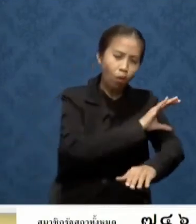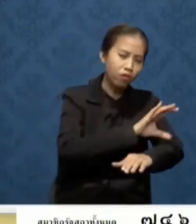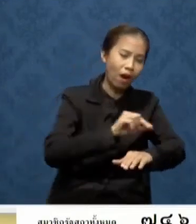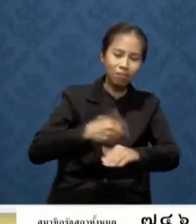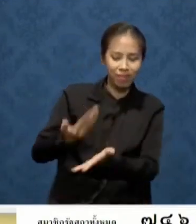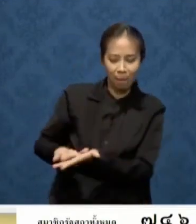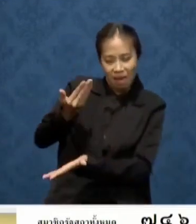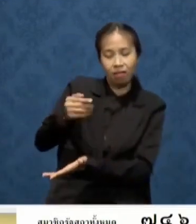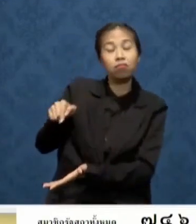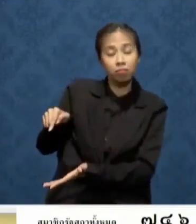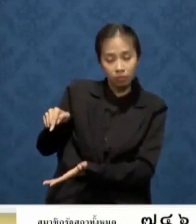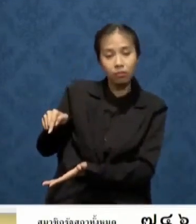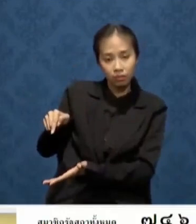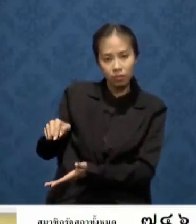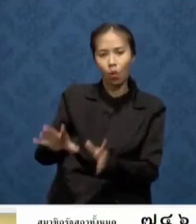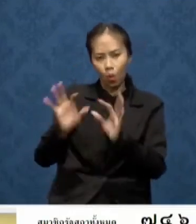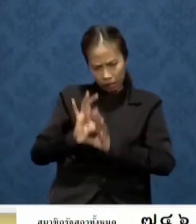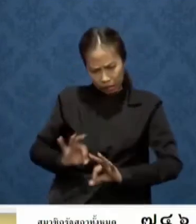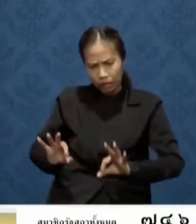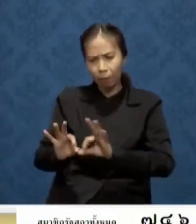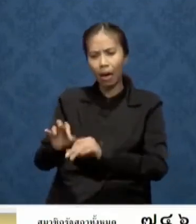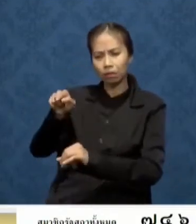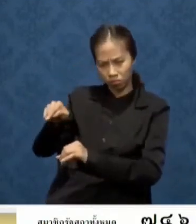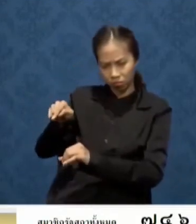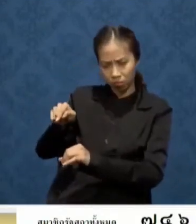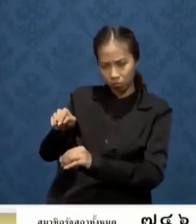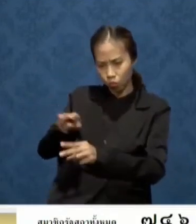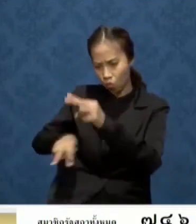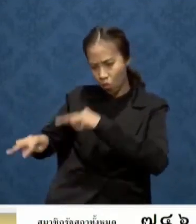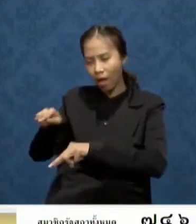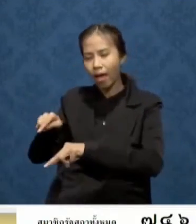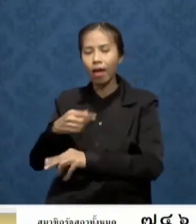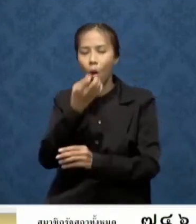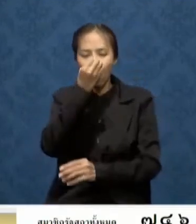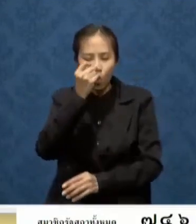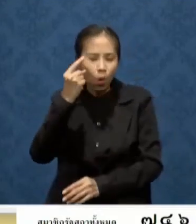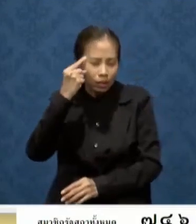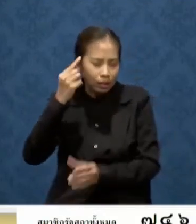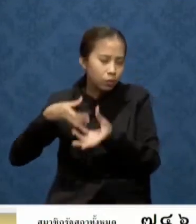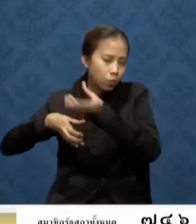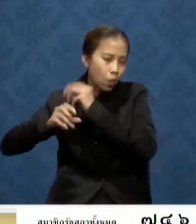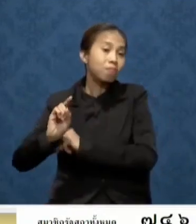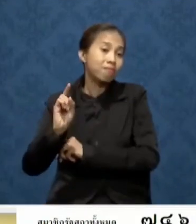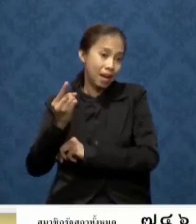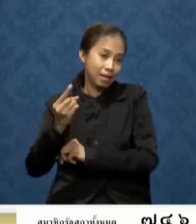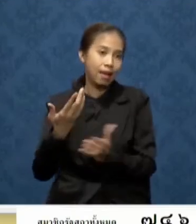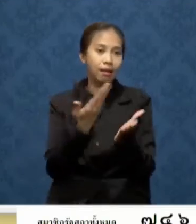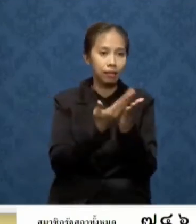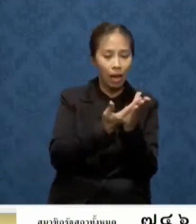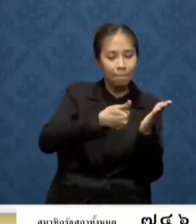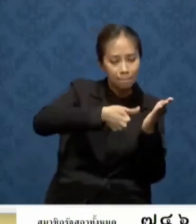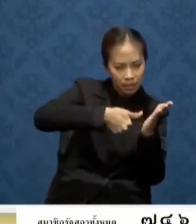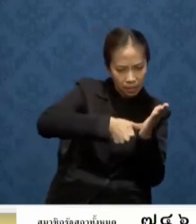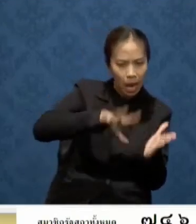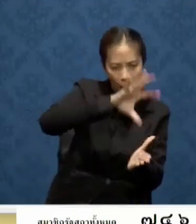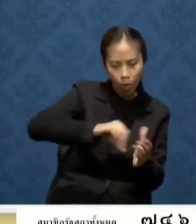ท่านคให้ความสำคักับเส้เลอดฟ้อยมากกาเส้นเลือดใหญ่กลบไปคิดให้ดีนะครับแล้วใช้เงินประสของคนทุกคนให้มเป็ประโยชน์มา